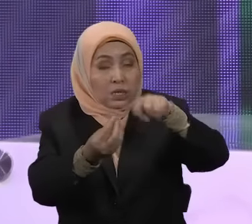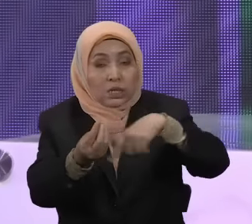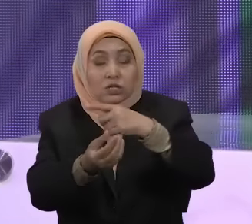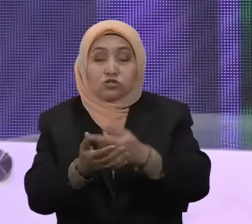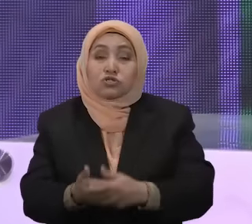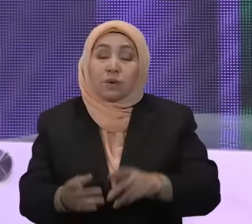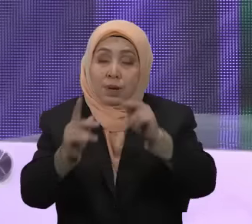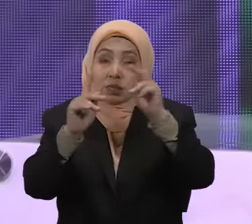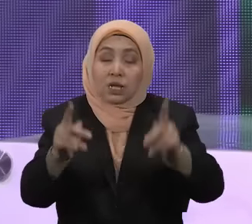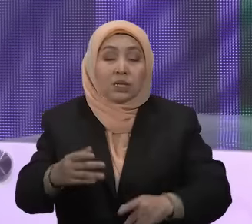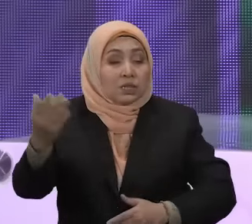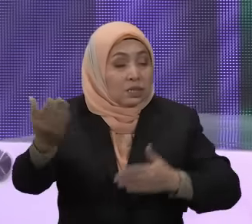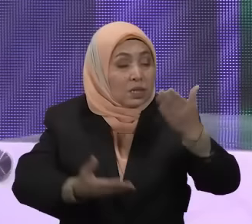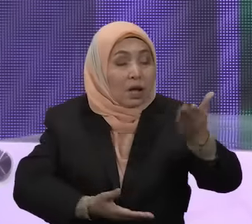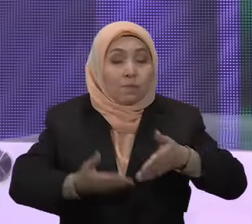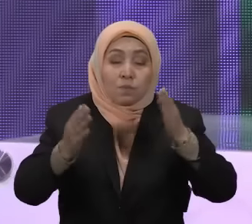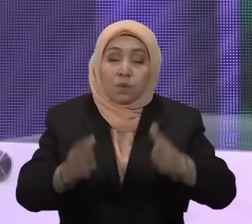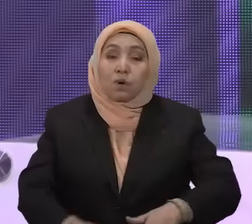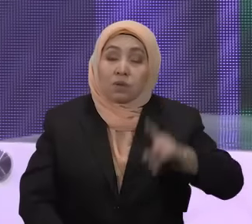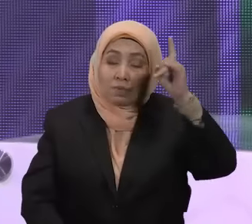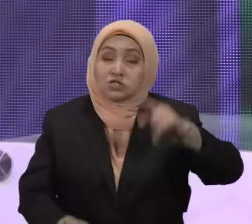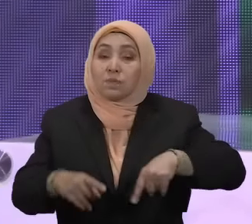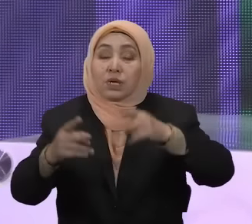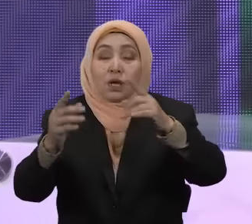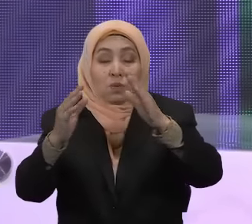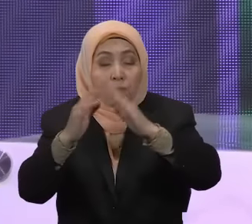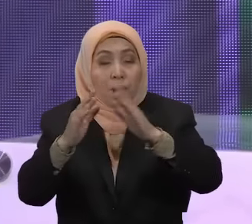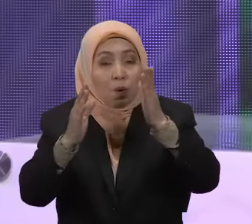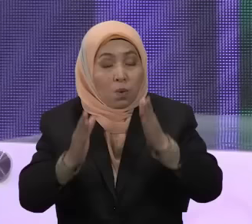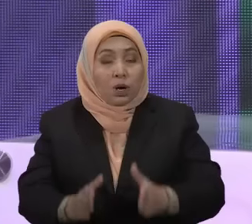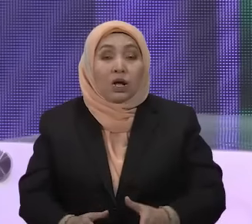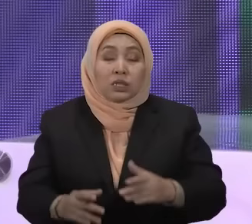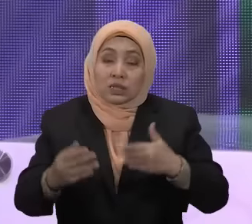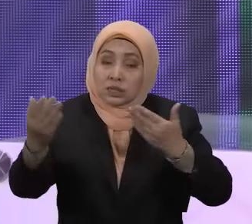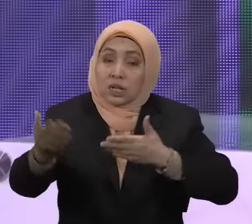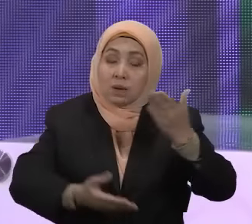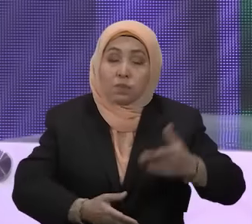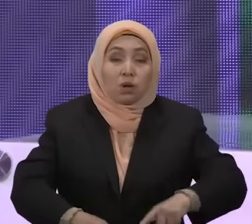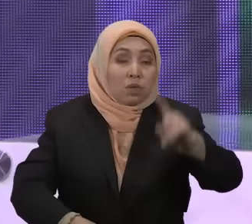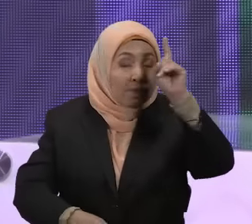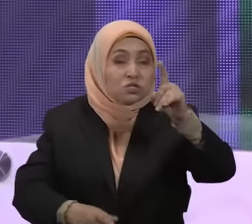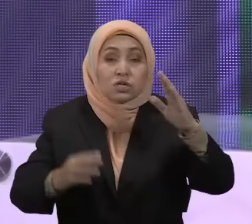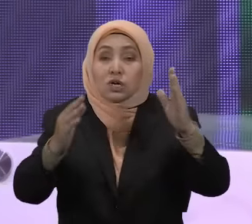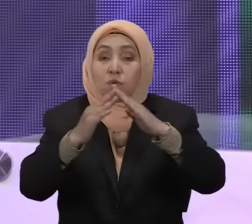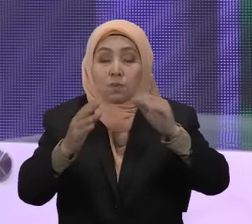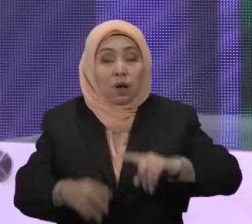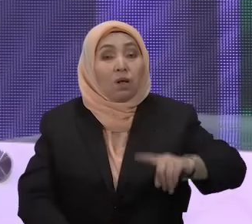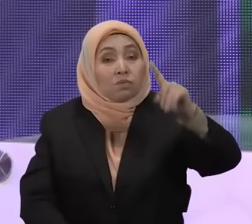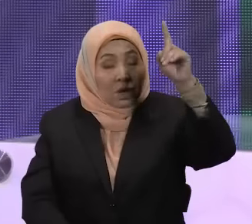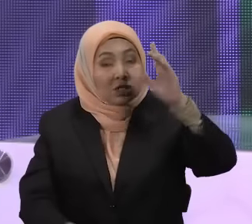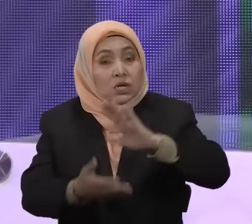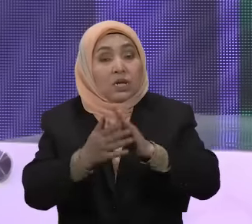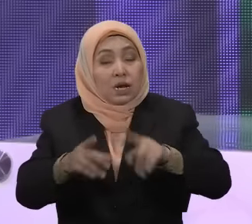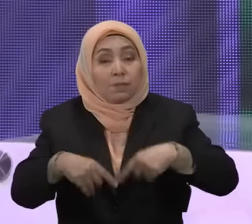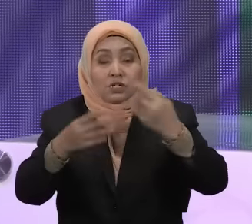bertamu Ustaz kan, nama pun tetamu Allah. Kalau bertamu tu kita pergi ke rumah orang. Betul. Kalau tetamu Allah, mm-hmm, dia kena pergi ke rumah ke rumah Allah.